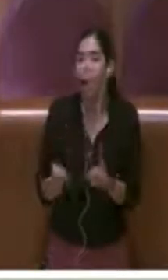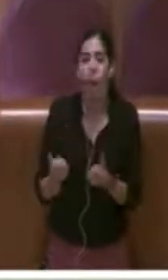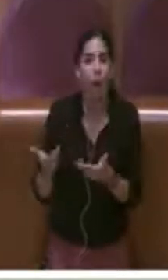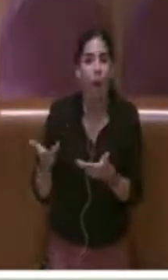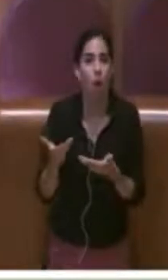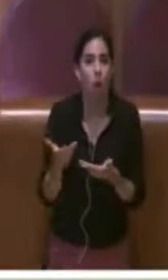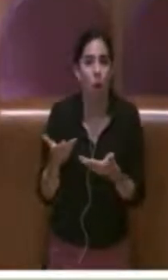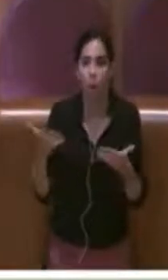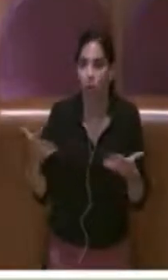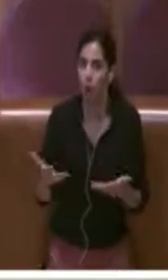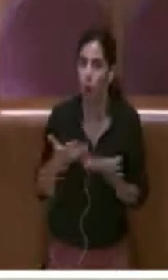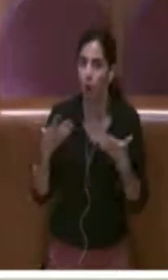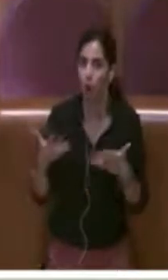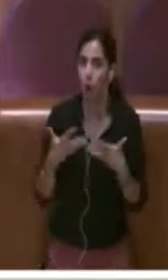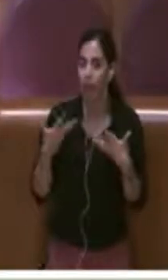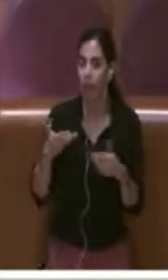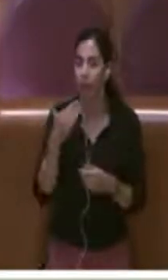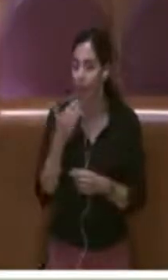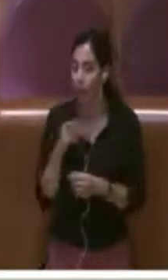far sì che questa cosa possa andare avanti grazie